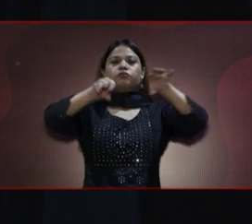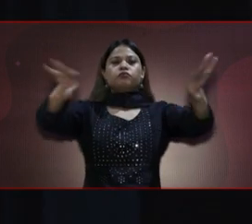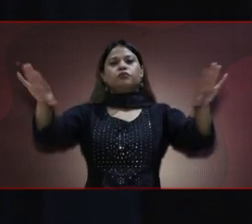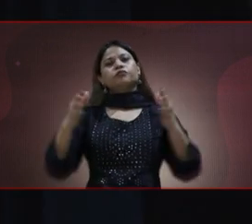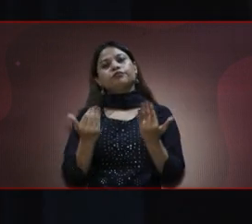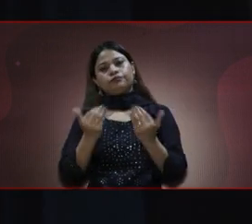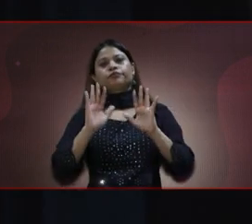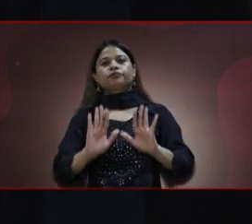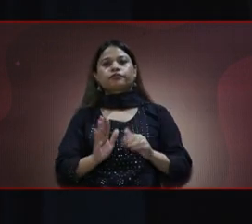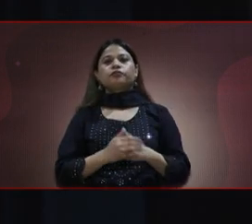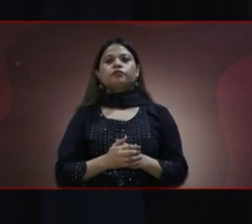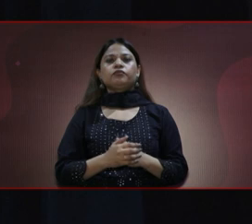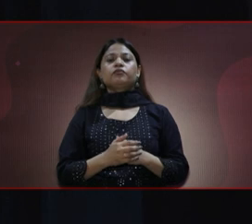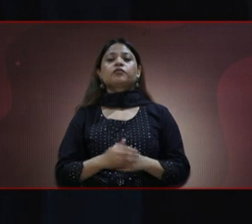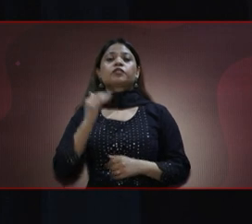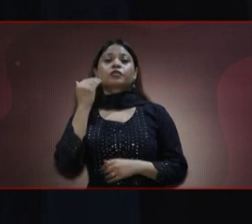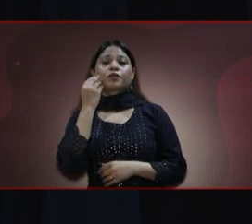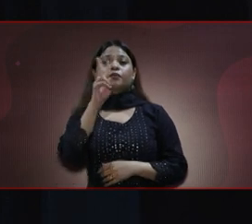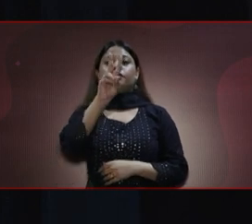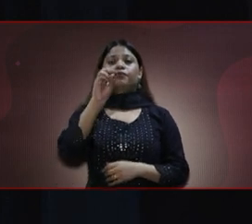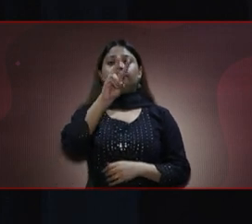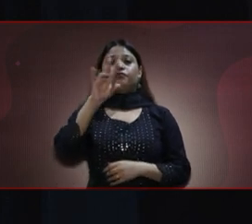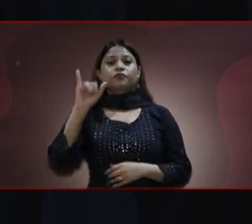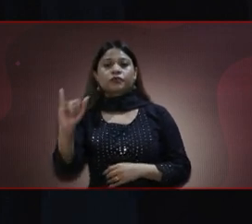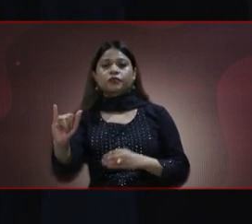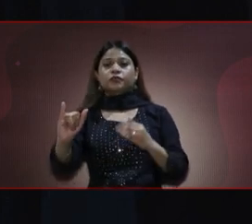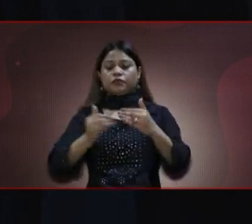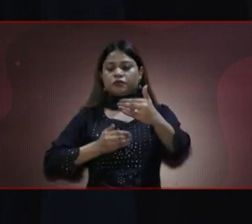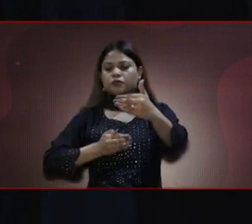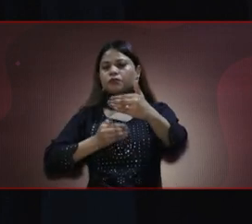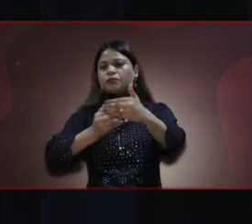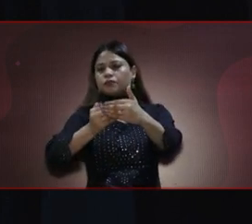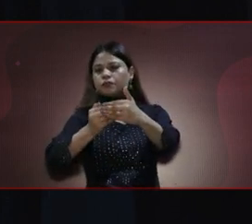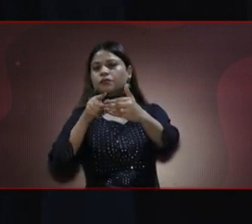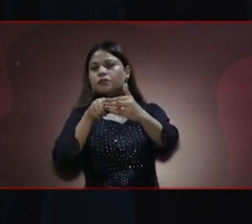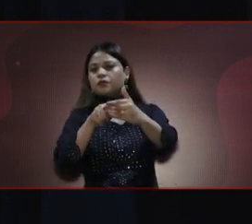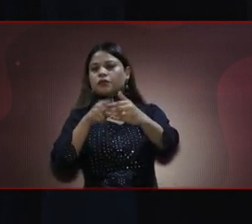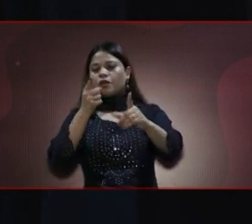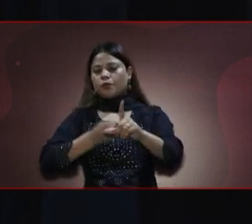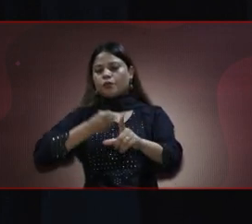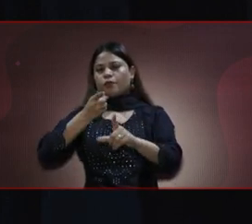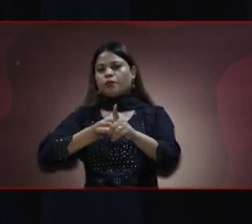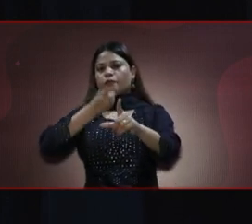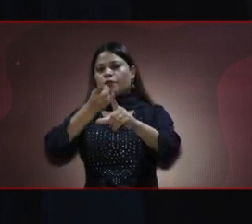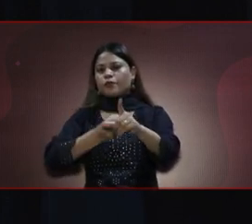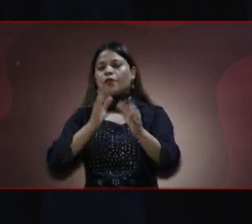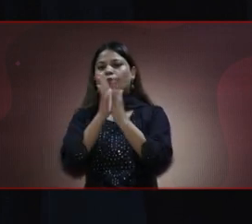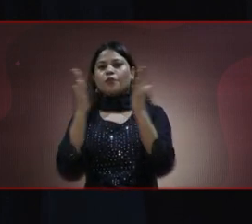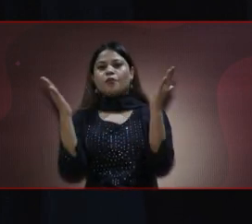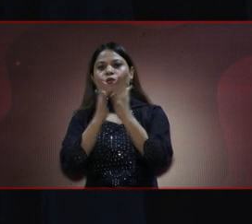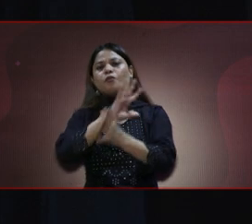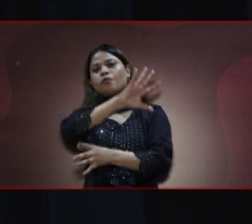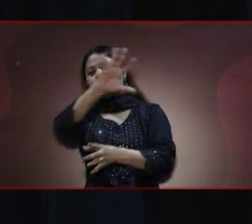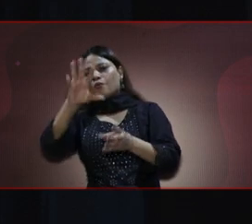यानी कि 2026 के एकेडमिक सत्र तैयार होते होते ये सारी की सारी जो किताबें हैं